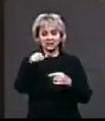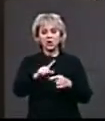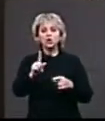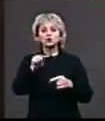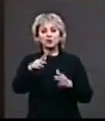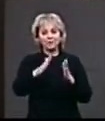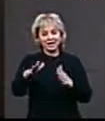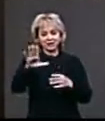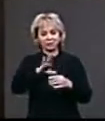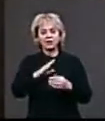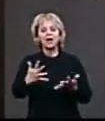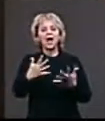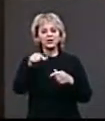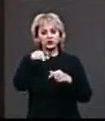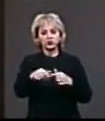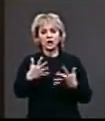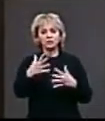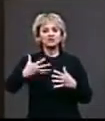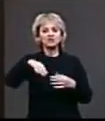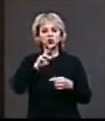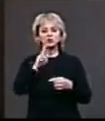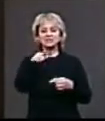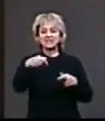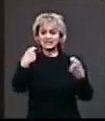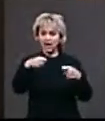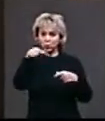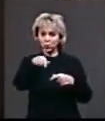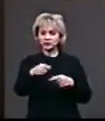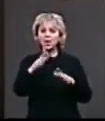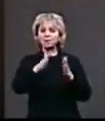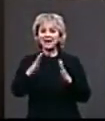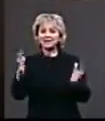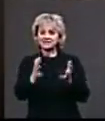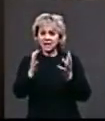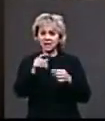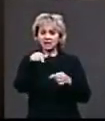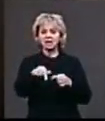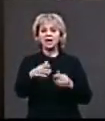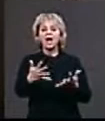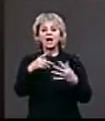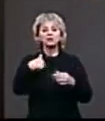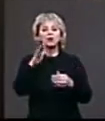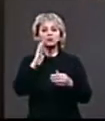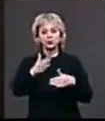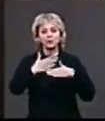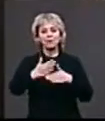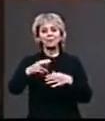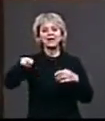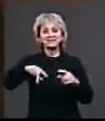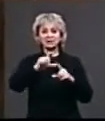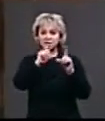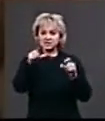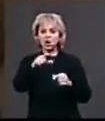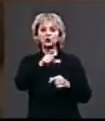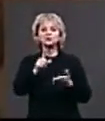в порядке. Конечно, конечно. Все, кто здесь торгует и порядок сохраняют. Да, это, конечно, мы будем помогать администрации.